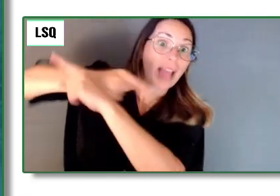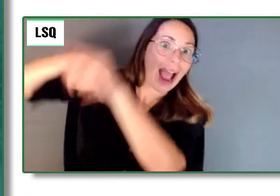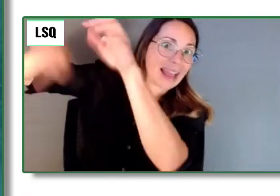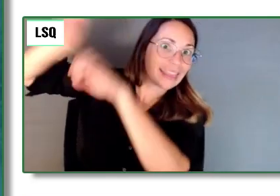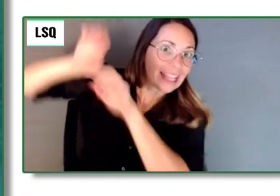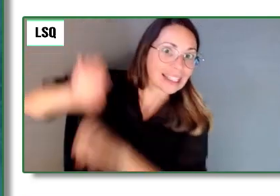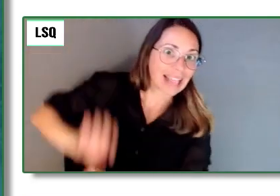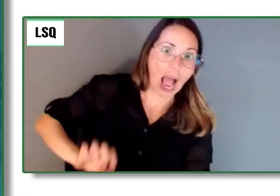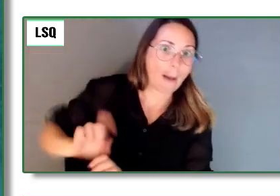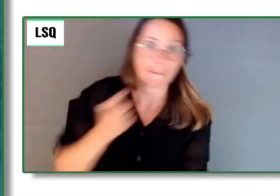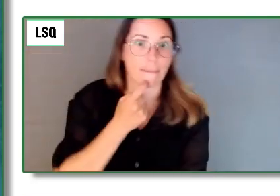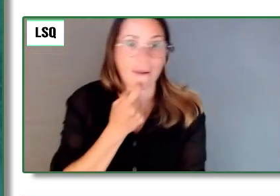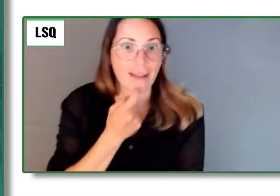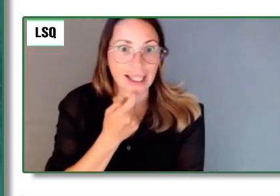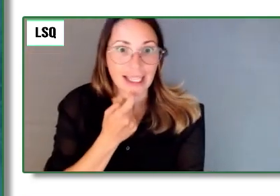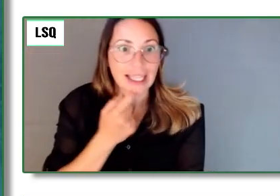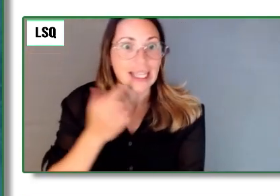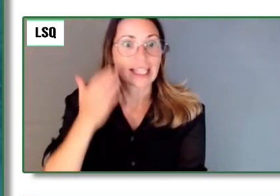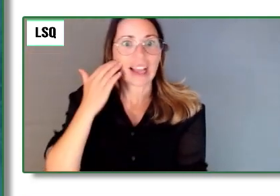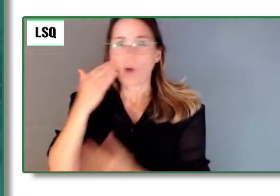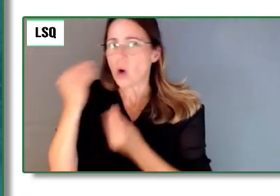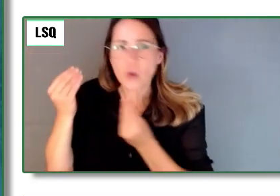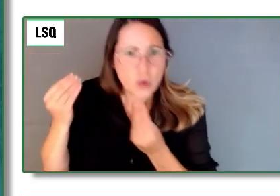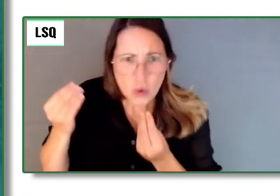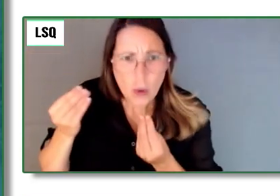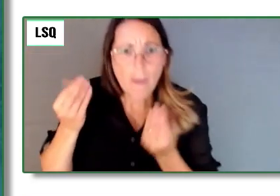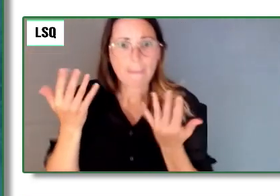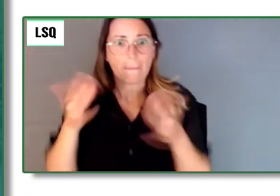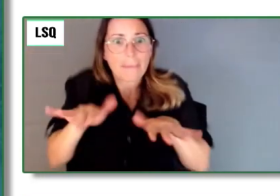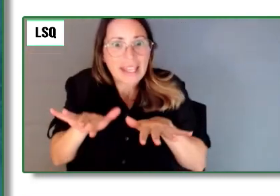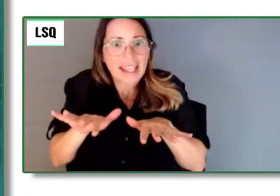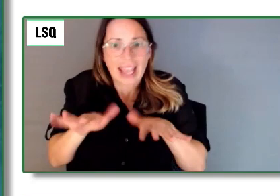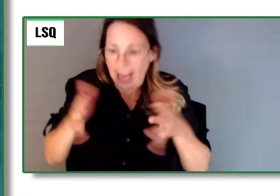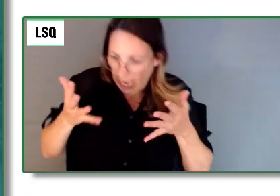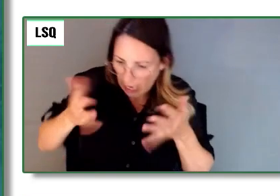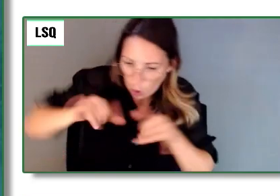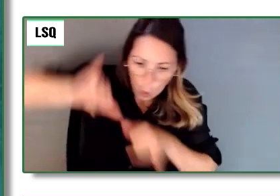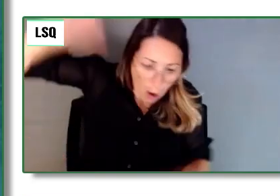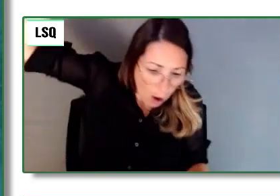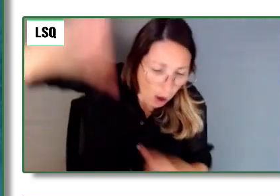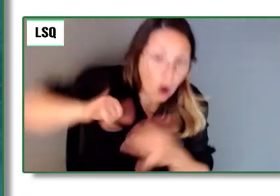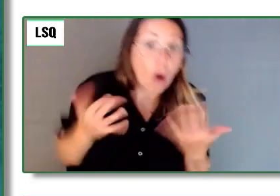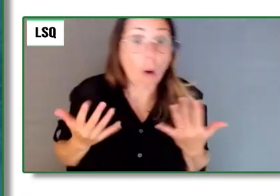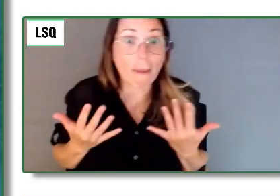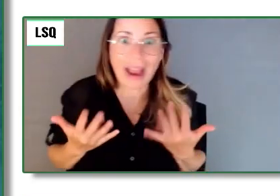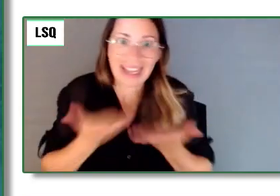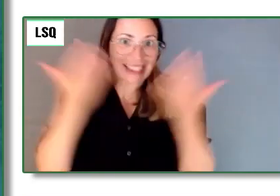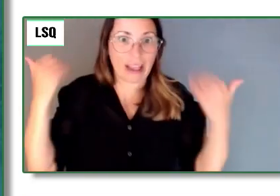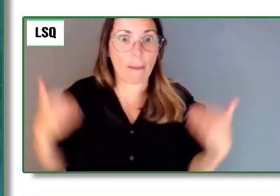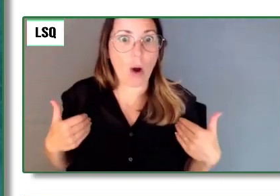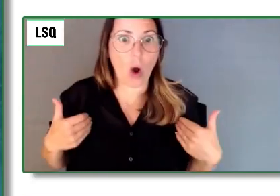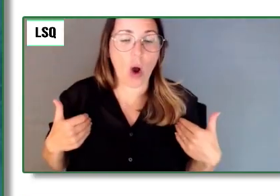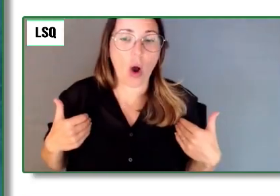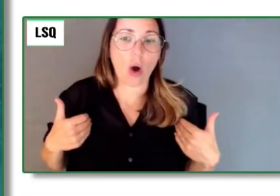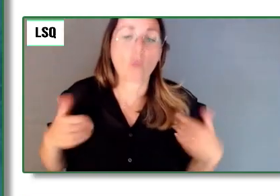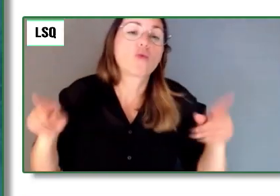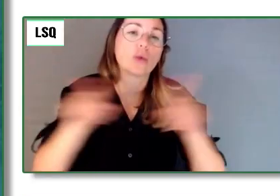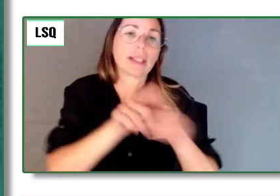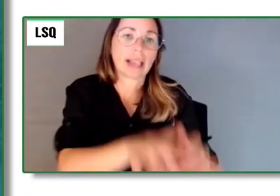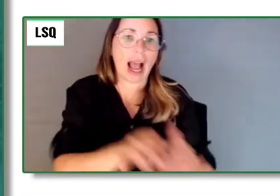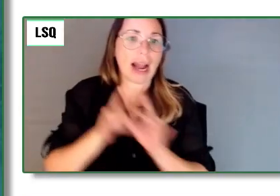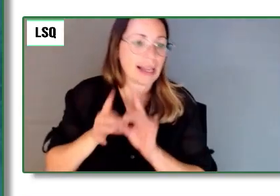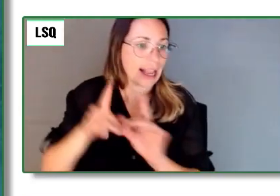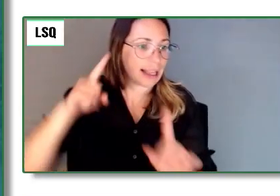beaucoup plus de directives, mais c'est tout à fait possible. Également, il est important d'avoir les chiens guides qui sont